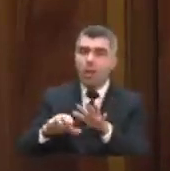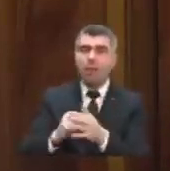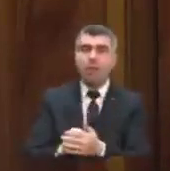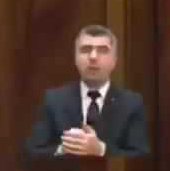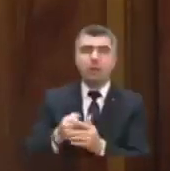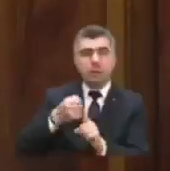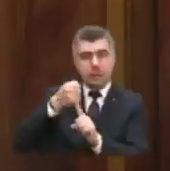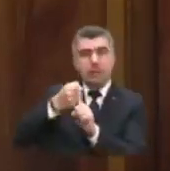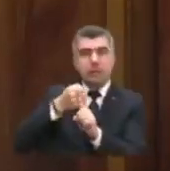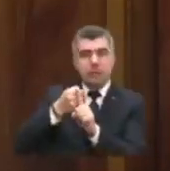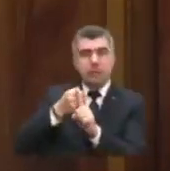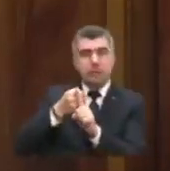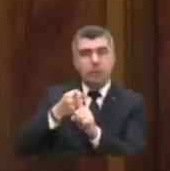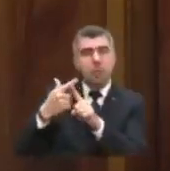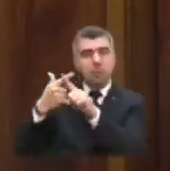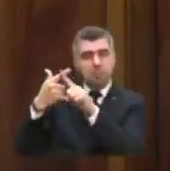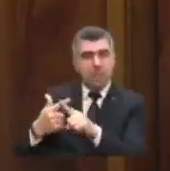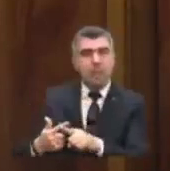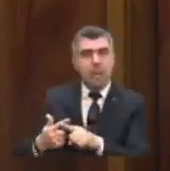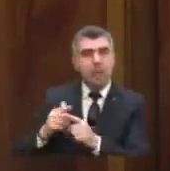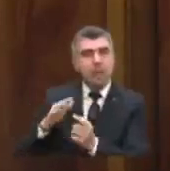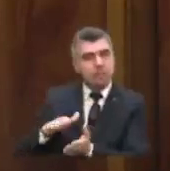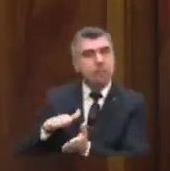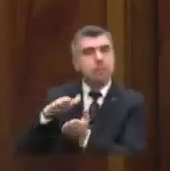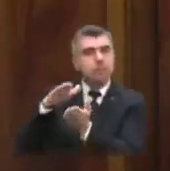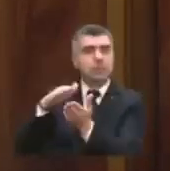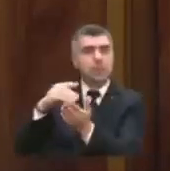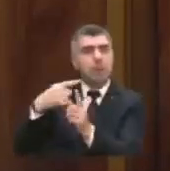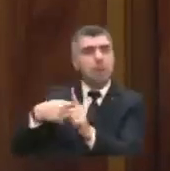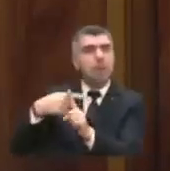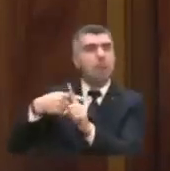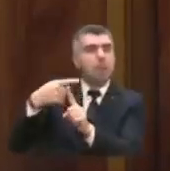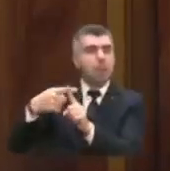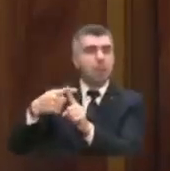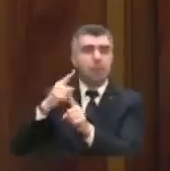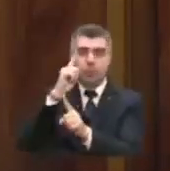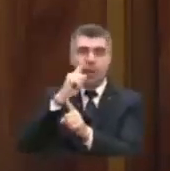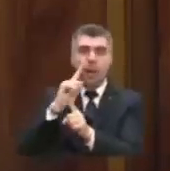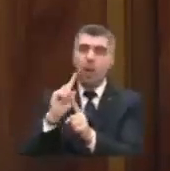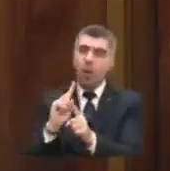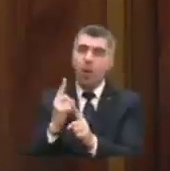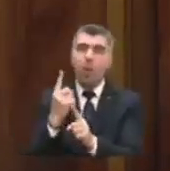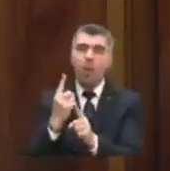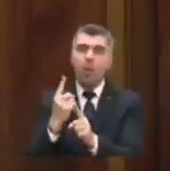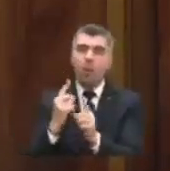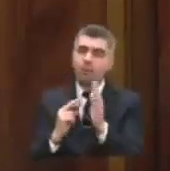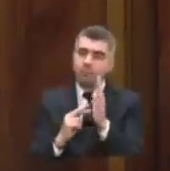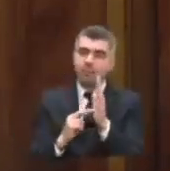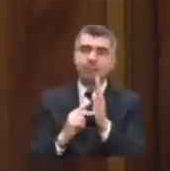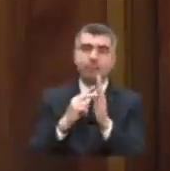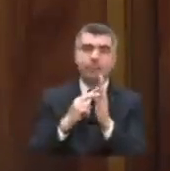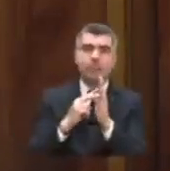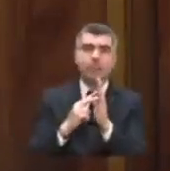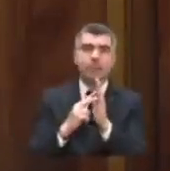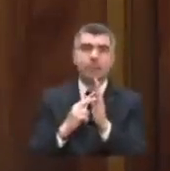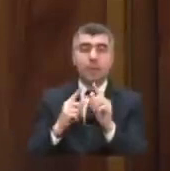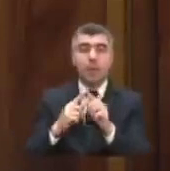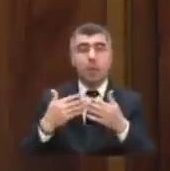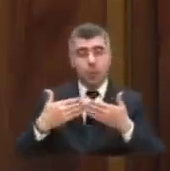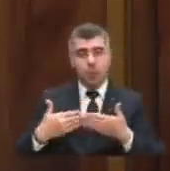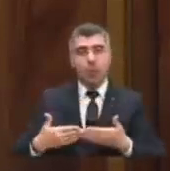نشتغلوا عليه، وغادي نعطيه الإمكانيات إن شاء الله، وما هذه إلا بداية، وباش اليوم يتحط هذا